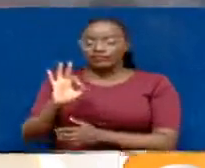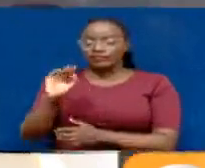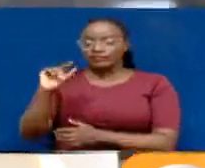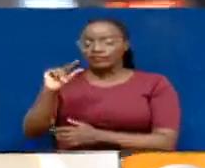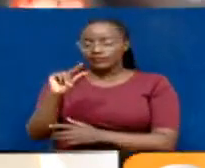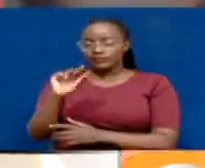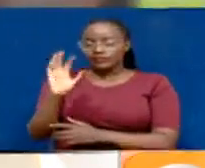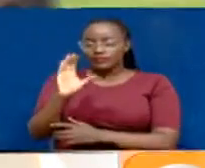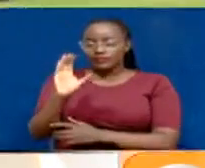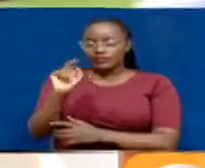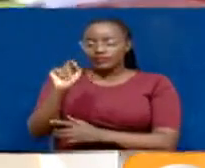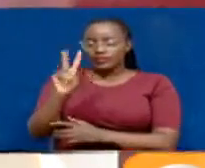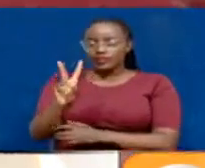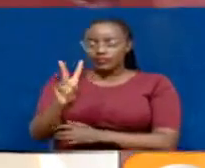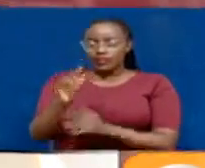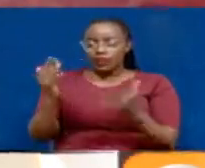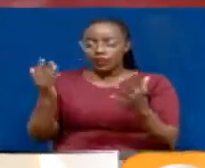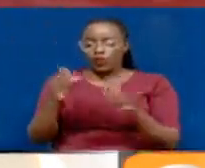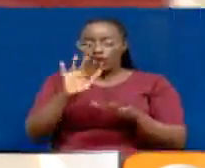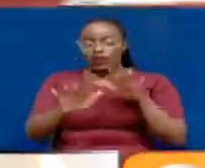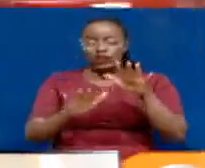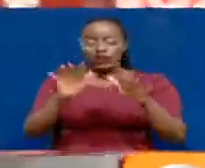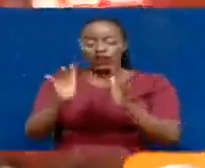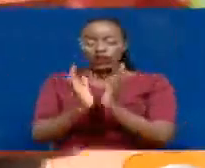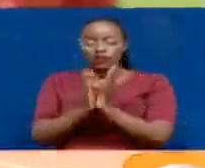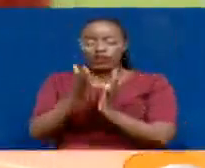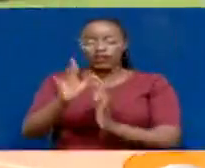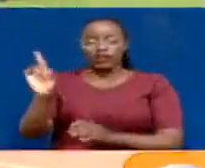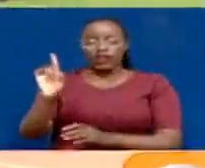Francis Gashuri, runinga ya Citizen, katika uwanja wa Nyayo, Nairobi.